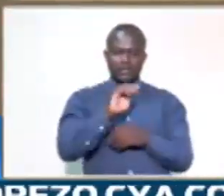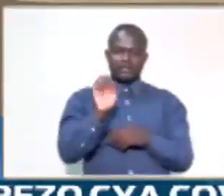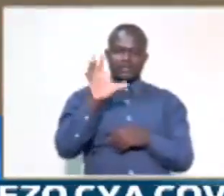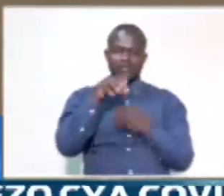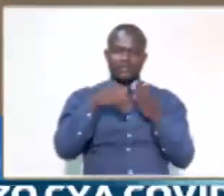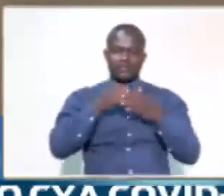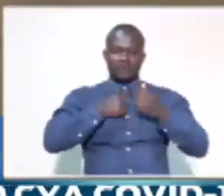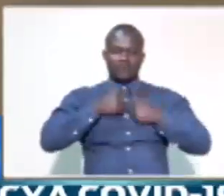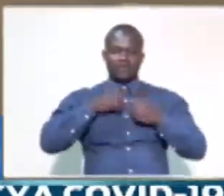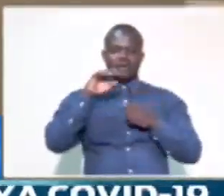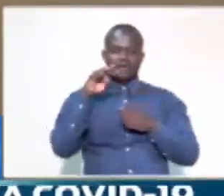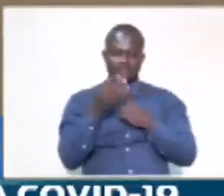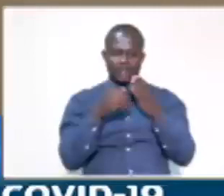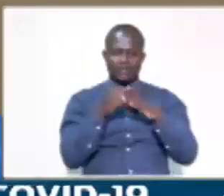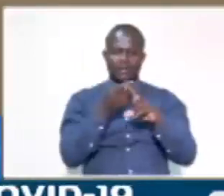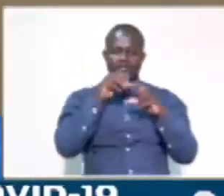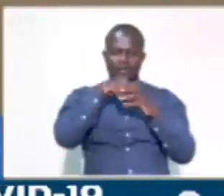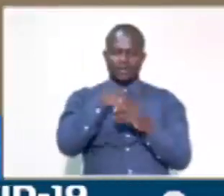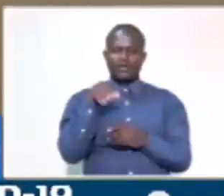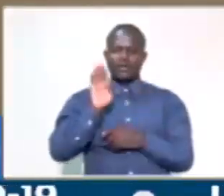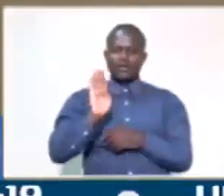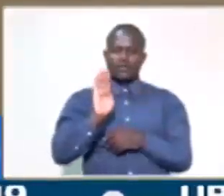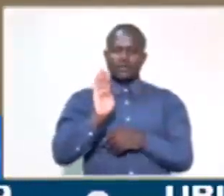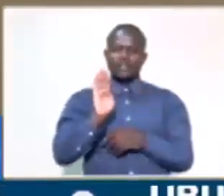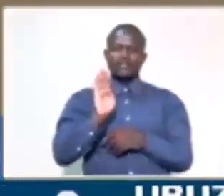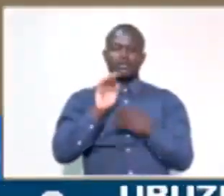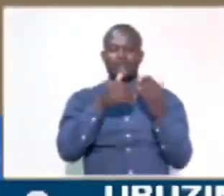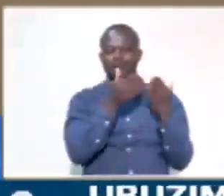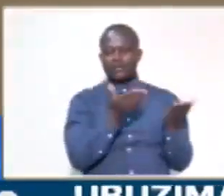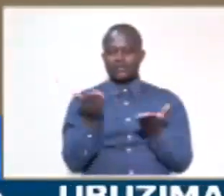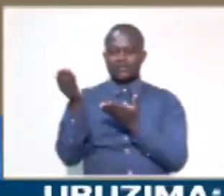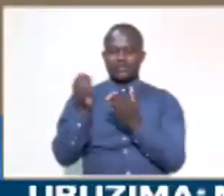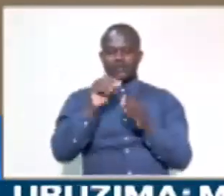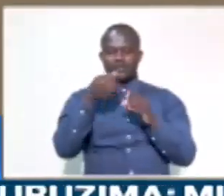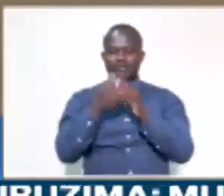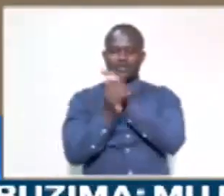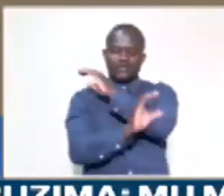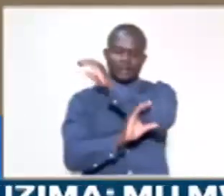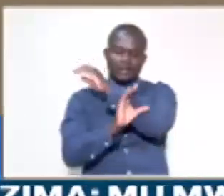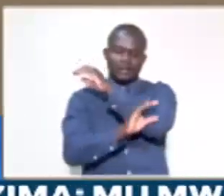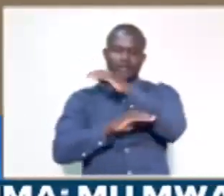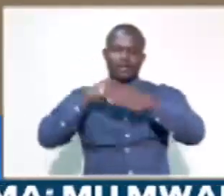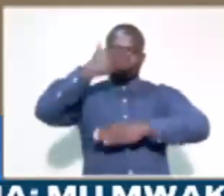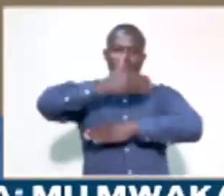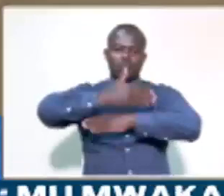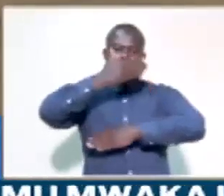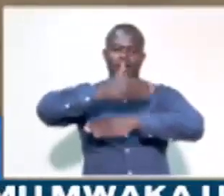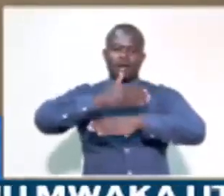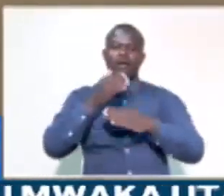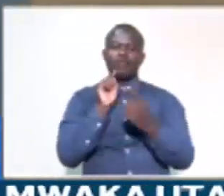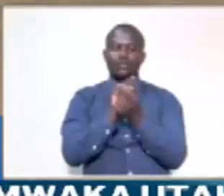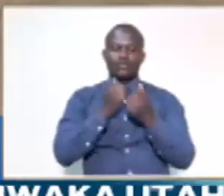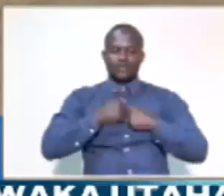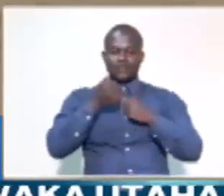harimo n'Abanyarwanda 4 bahagurutse berekeza i Burundi aho bari kwakirwa na bagenzi babo bo muri icyo gihugu ku mupaka uhuza u Rwanda n'icyo